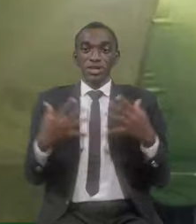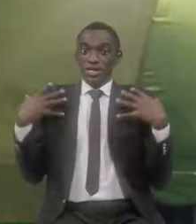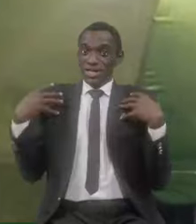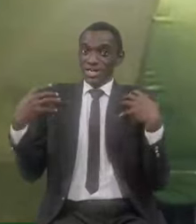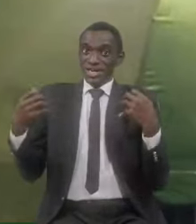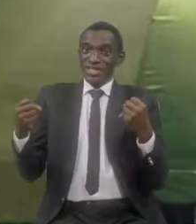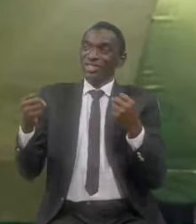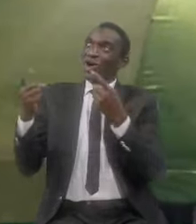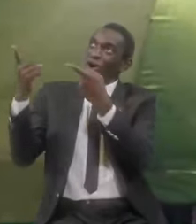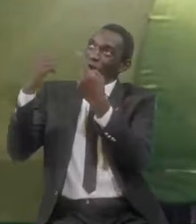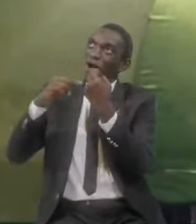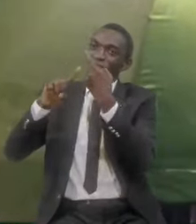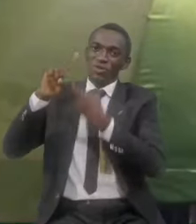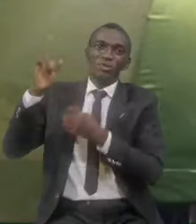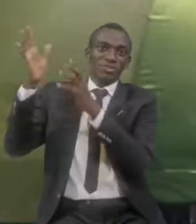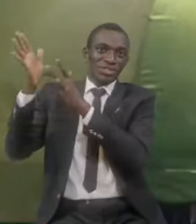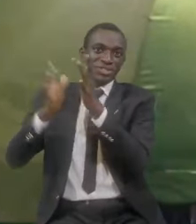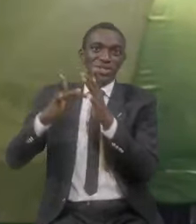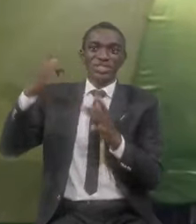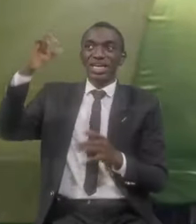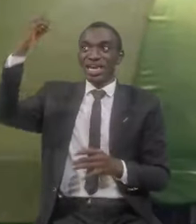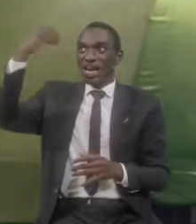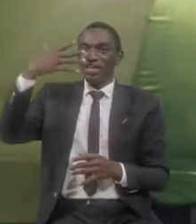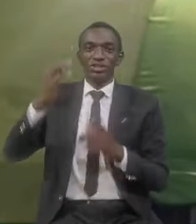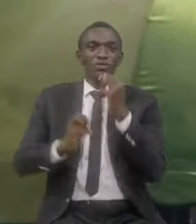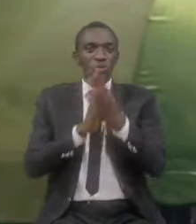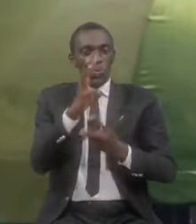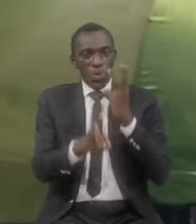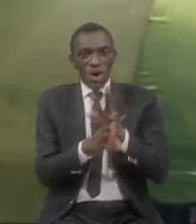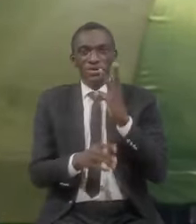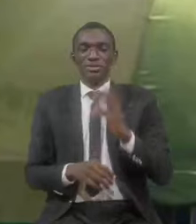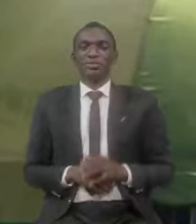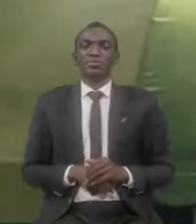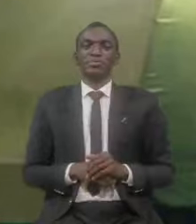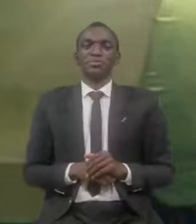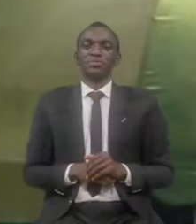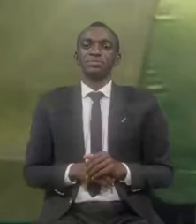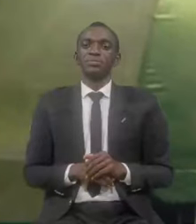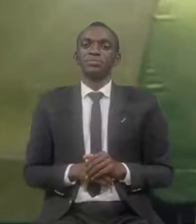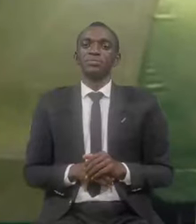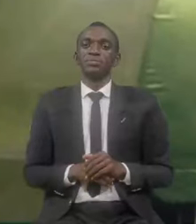La guérison provient de Jésus, la lumière du monde.